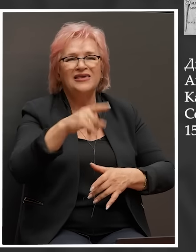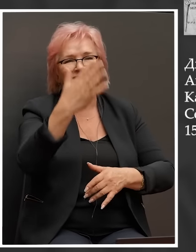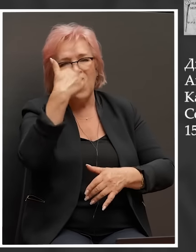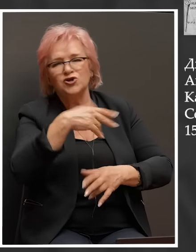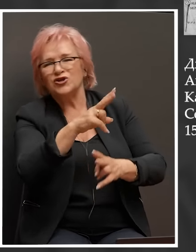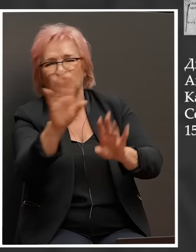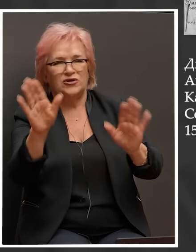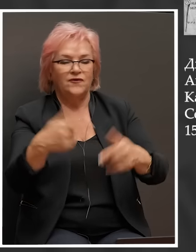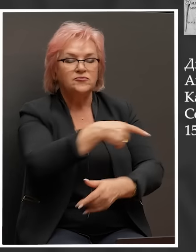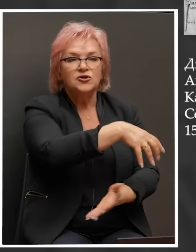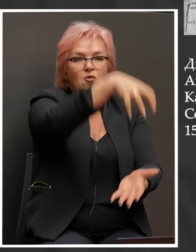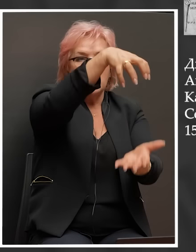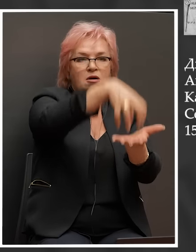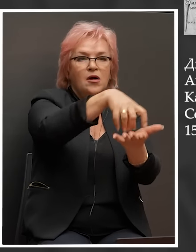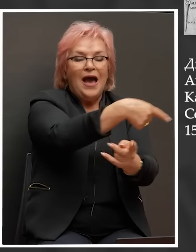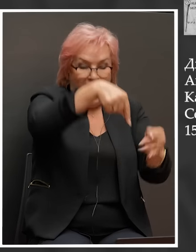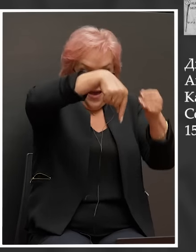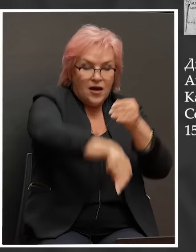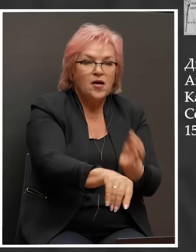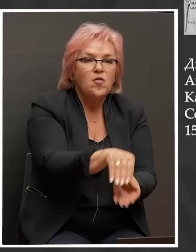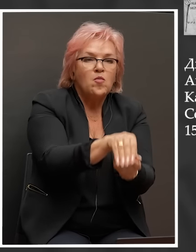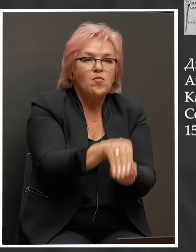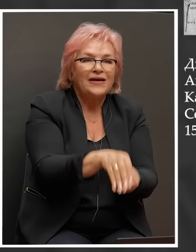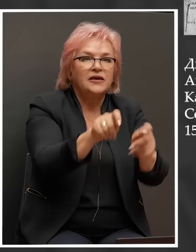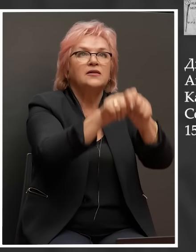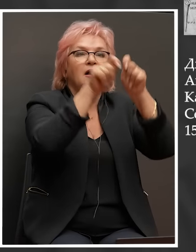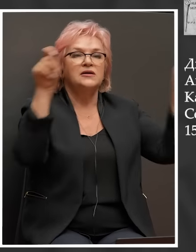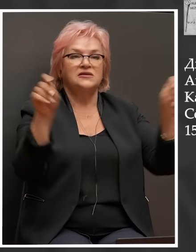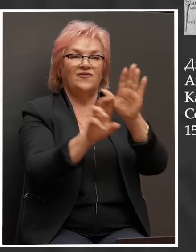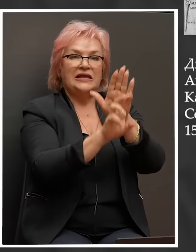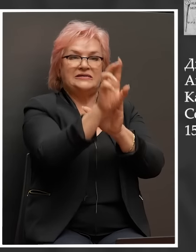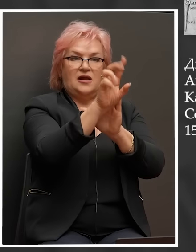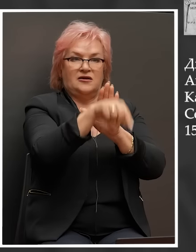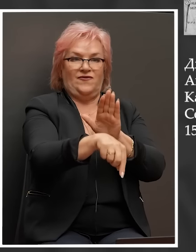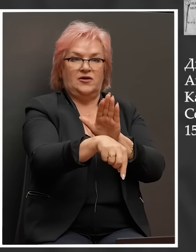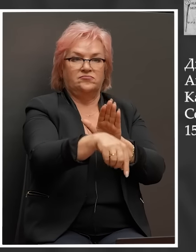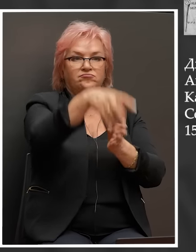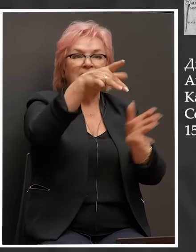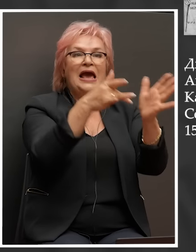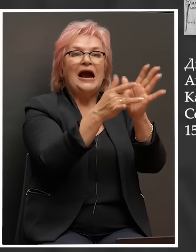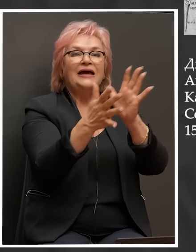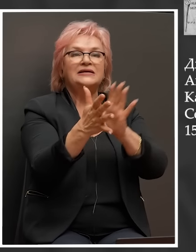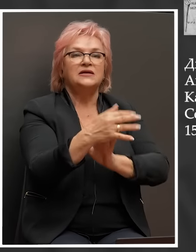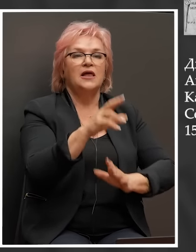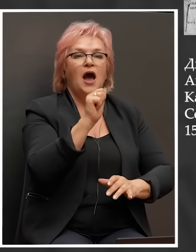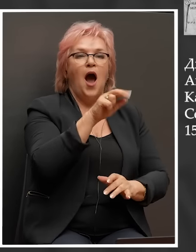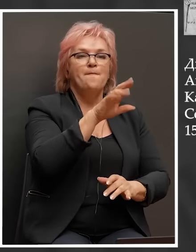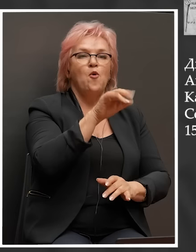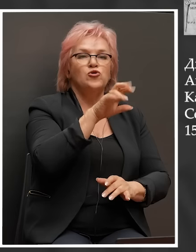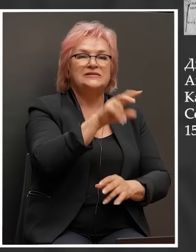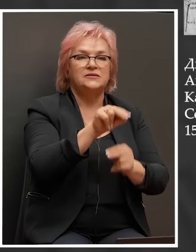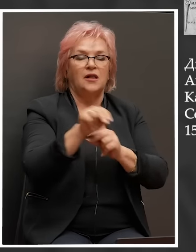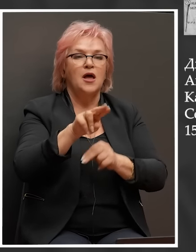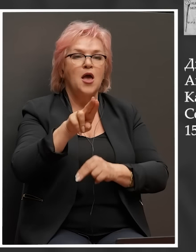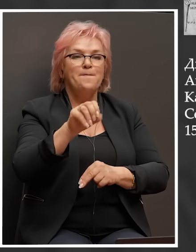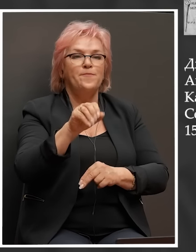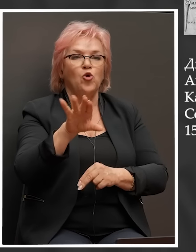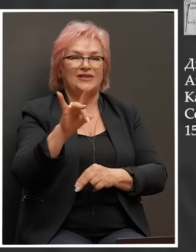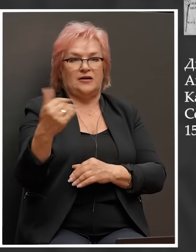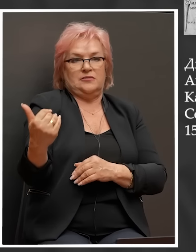принадлежите, потому что стоит он на могиле основателя церкви. Основателем христианской церкви является апостол Петр.